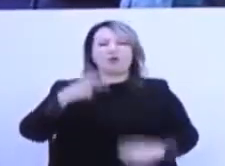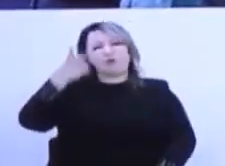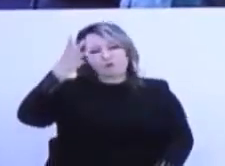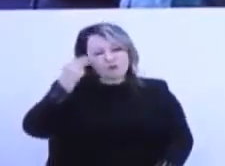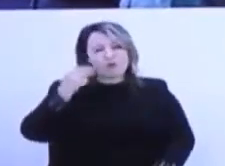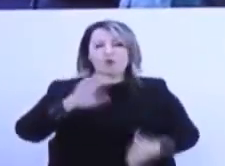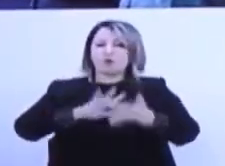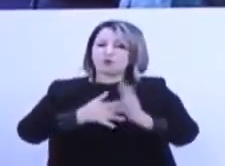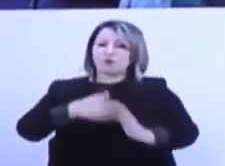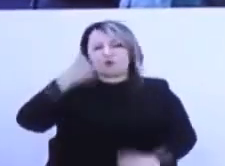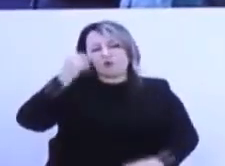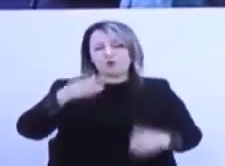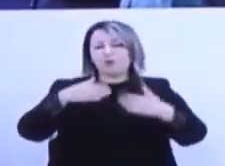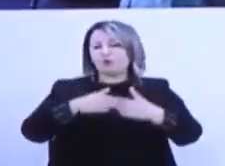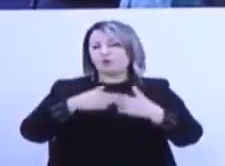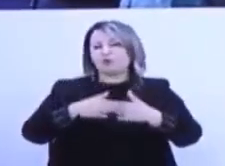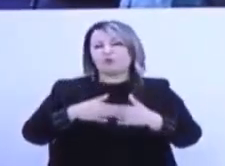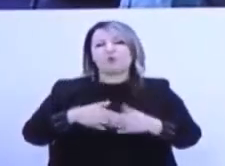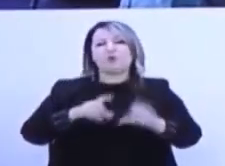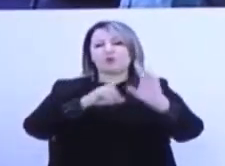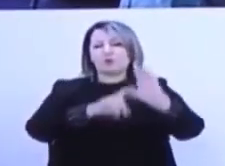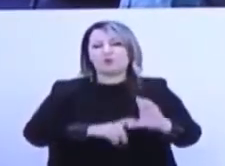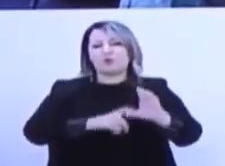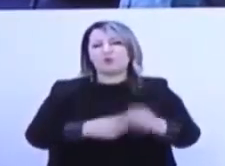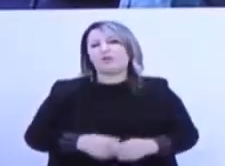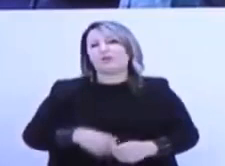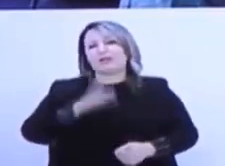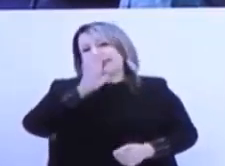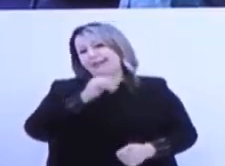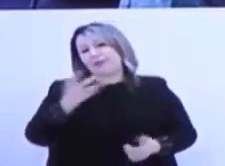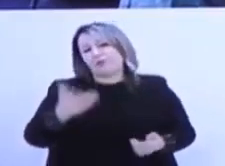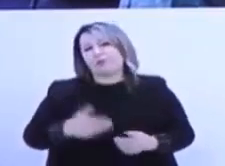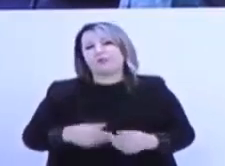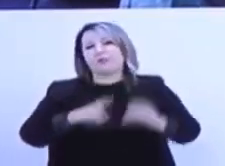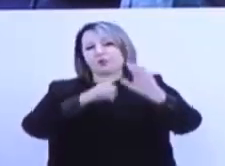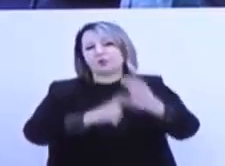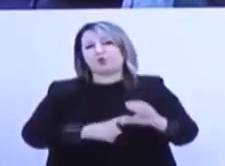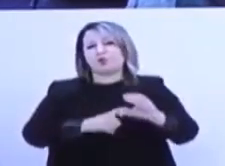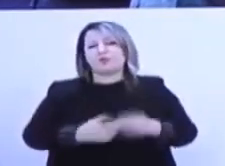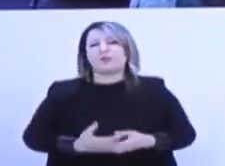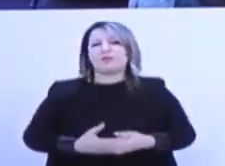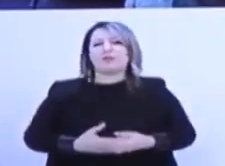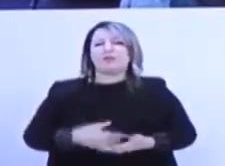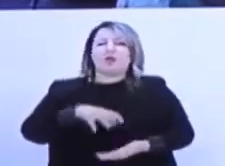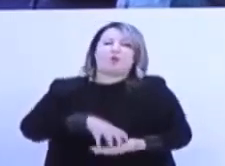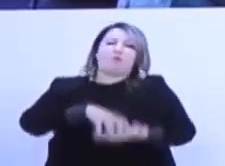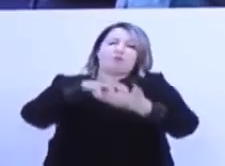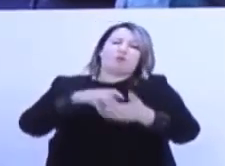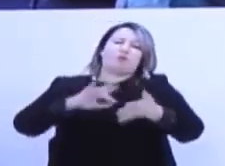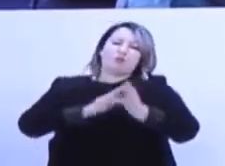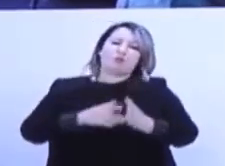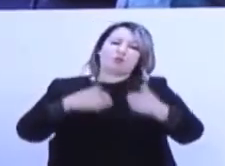وفاهمين الطلبات على سوناطراك، وسوناطراك غير قادره باش تحمل كل